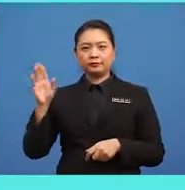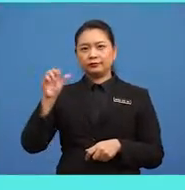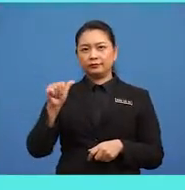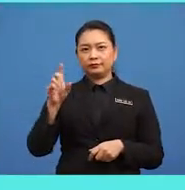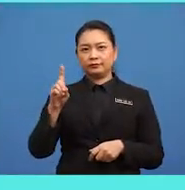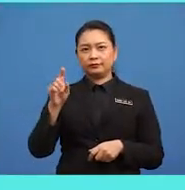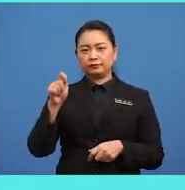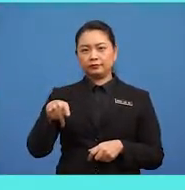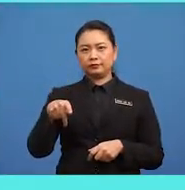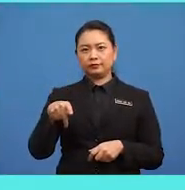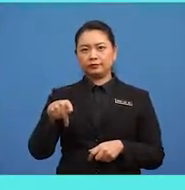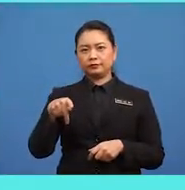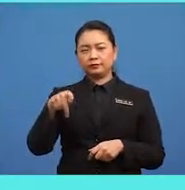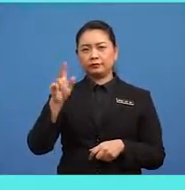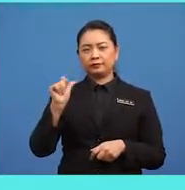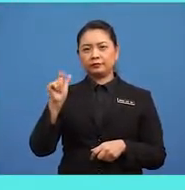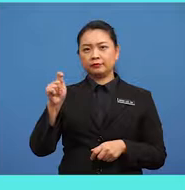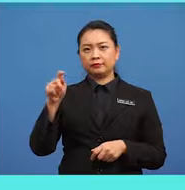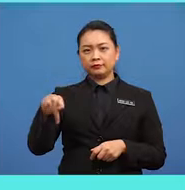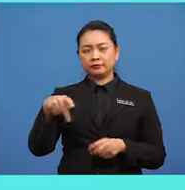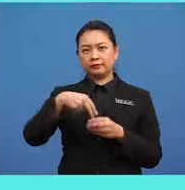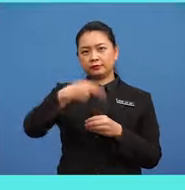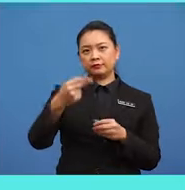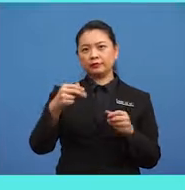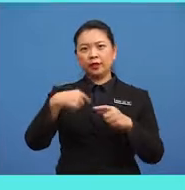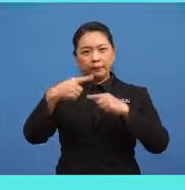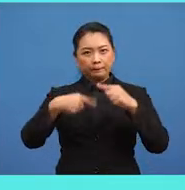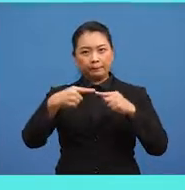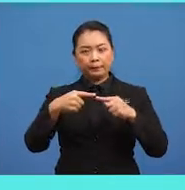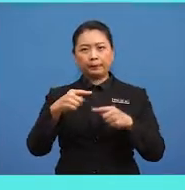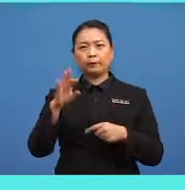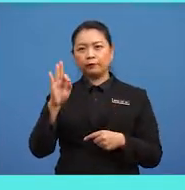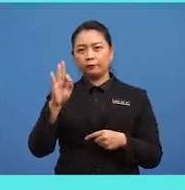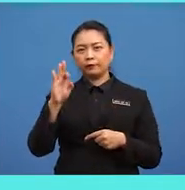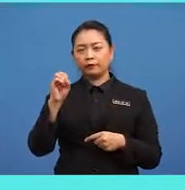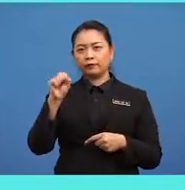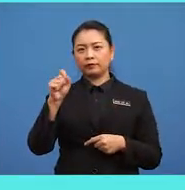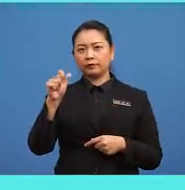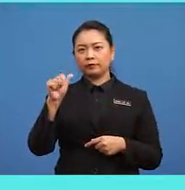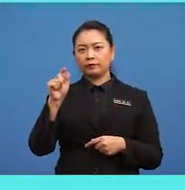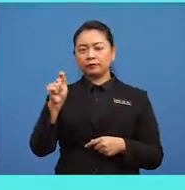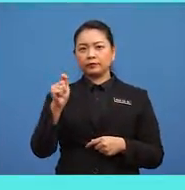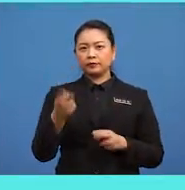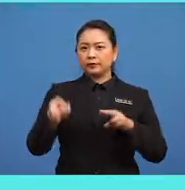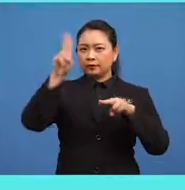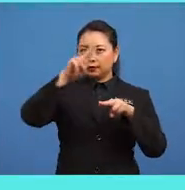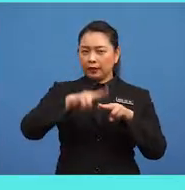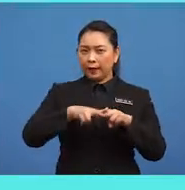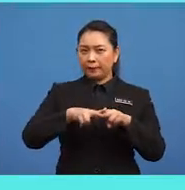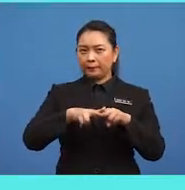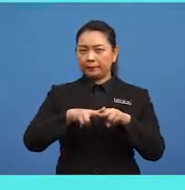ATP terhasil apabila kumpulan fosfat tak organik ditambahkan